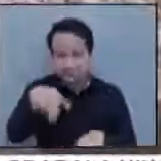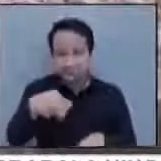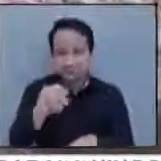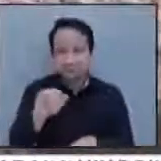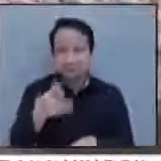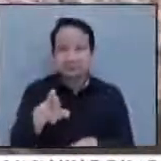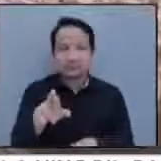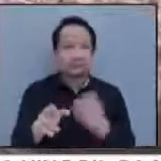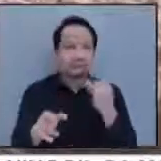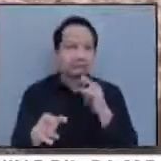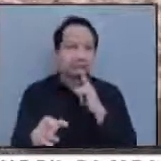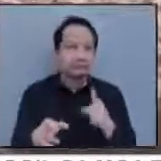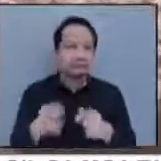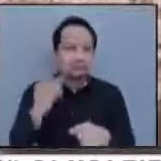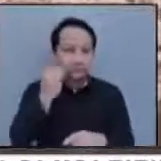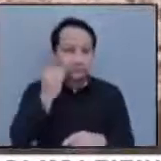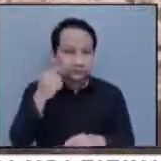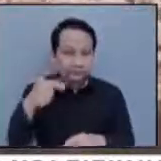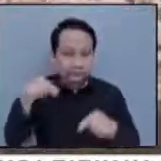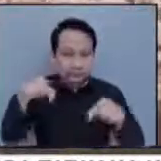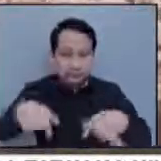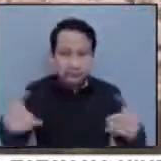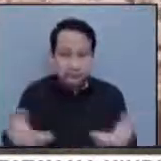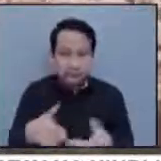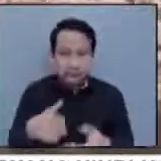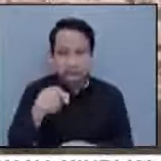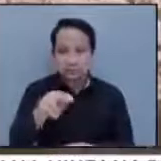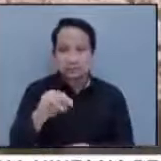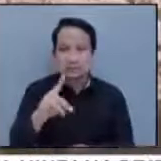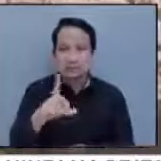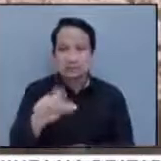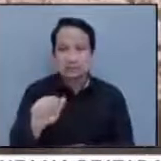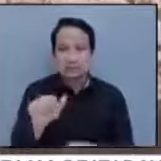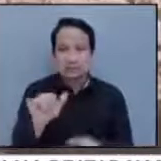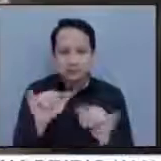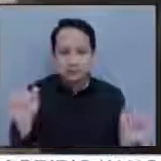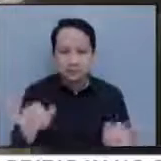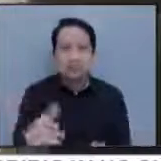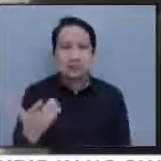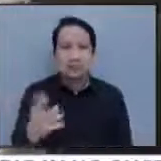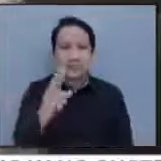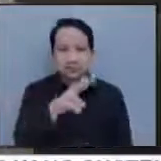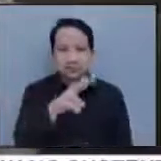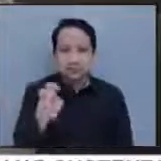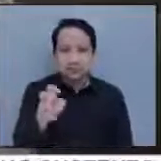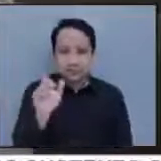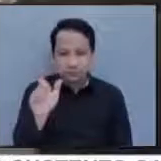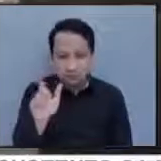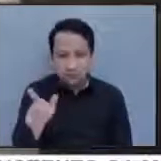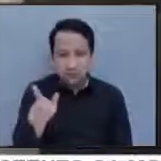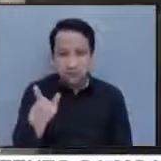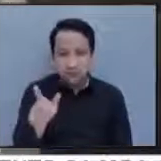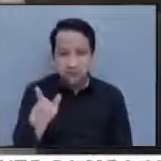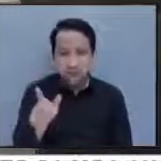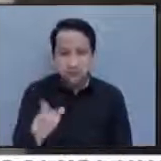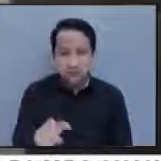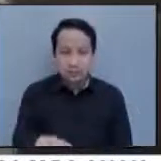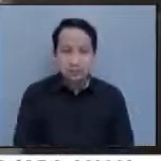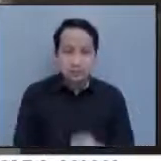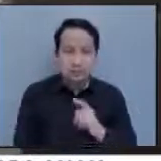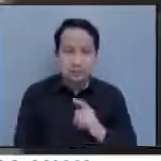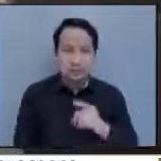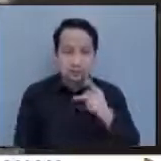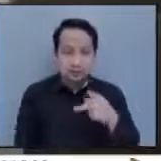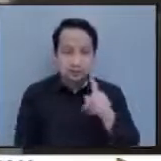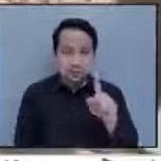Katunayan nga, Dayan, dito sa Tandang Sora Market, nananatili pa rin sa 220 pesos ang presyo ng manok kada